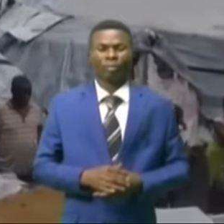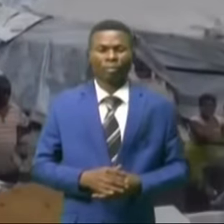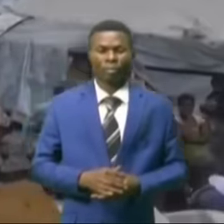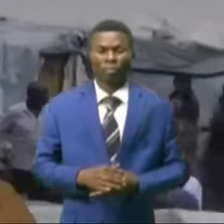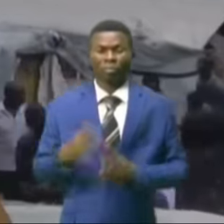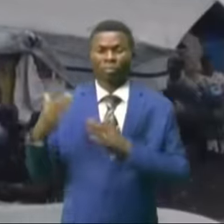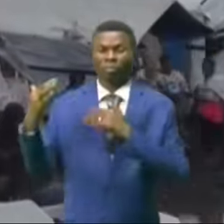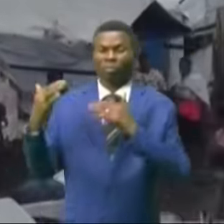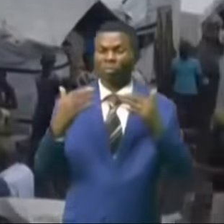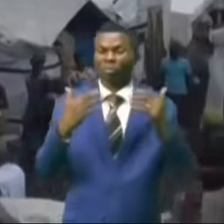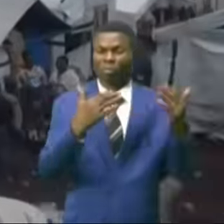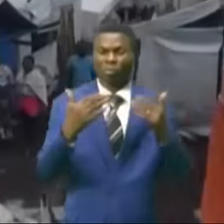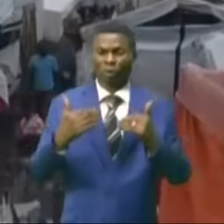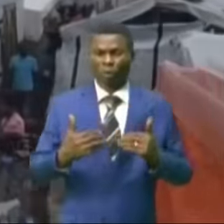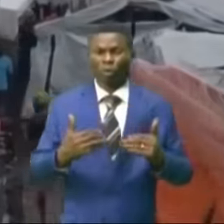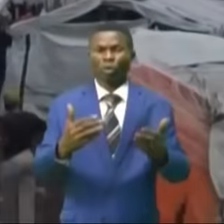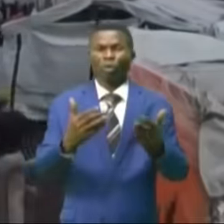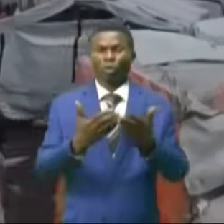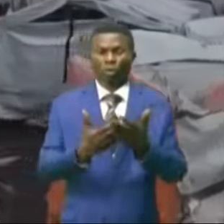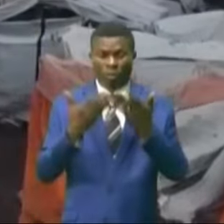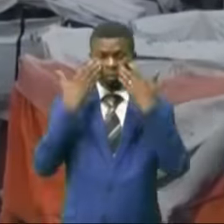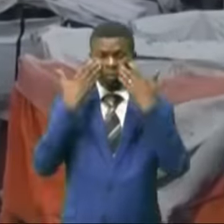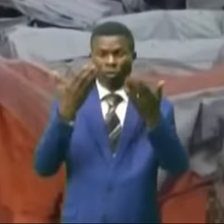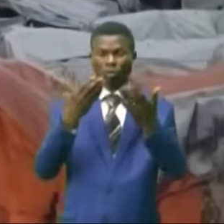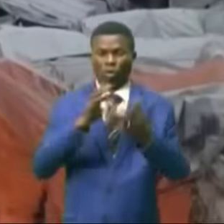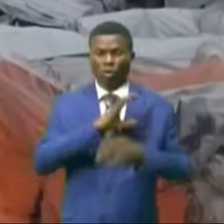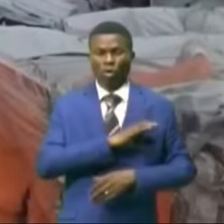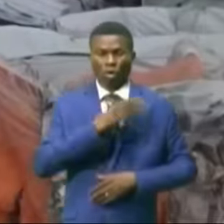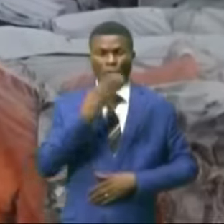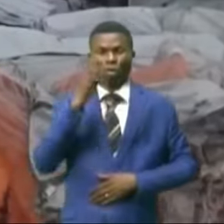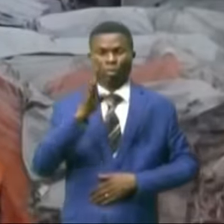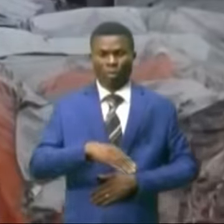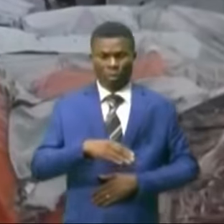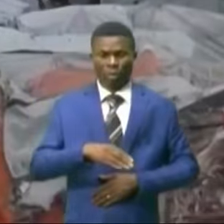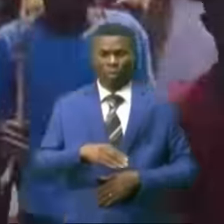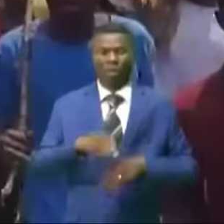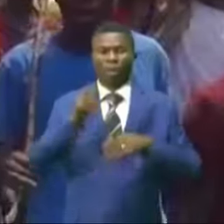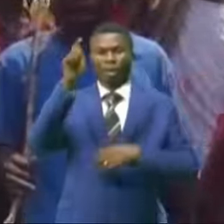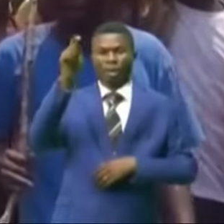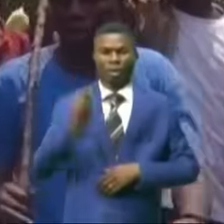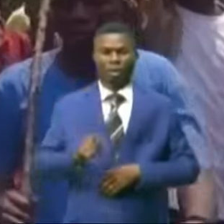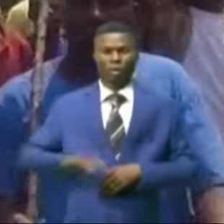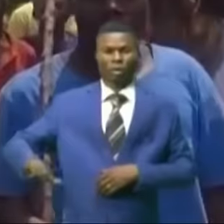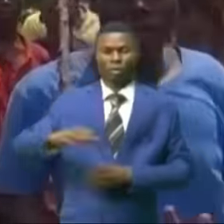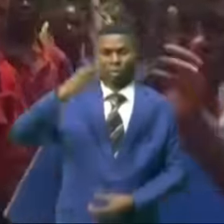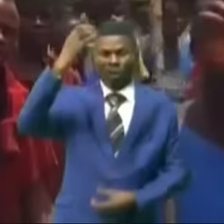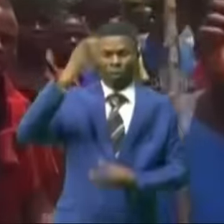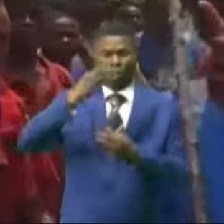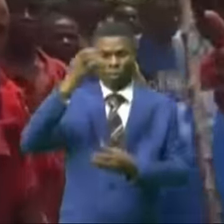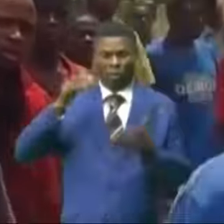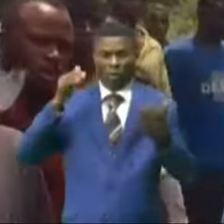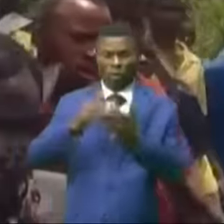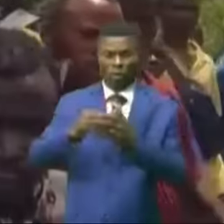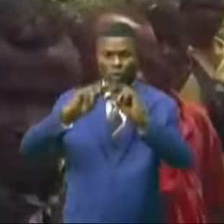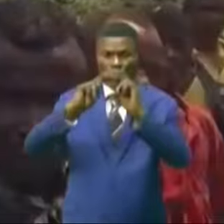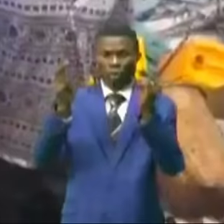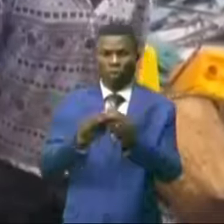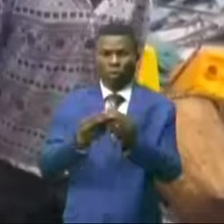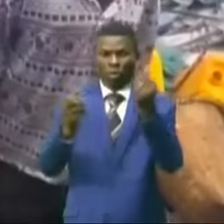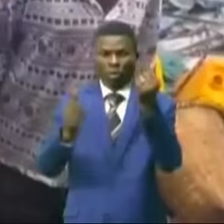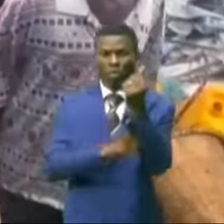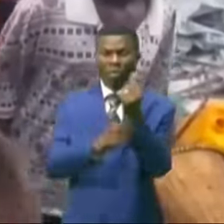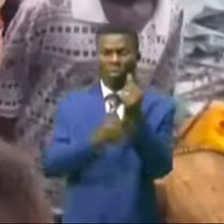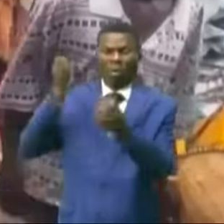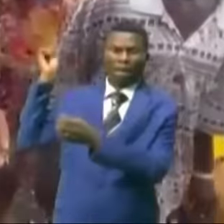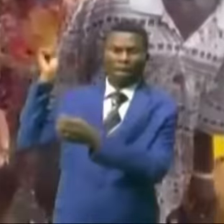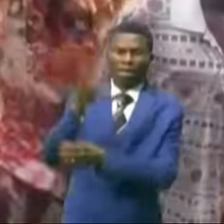et crimes contre l'humanité, voilà l'acte de RDF bar M23 qui ont largué à l'aveuglette des bombes dans